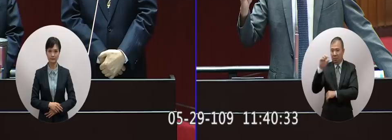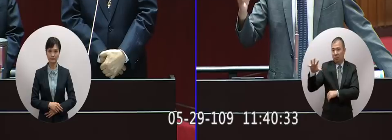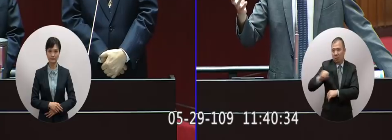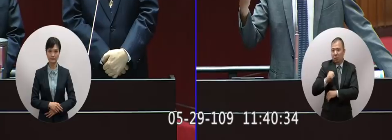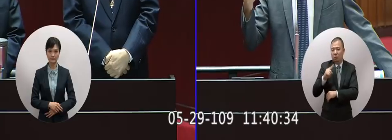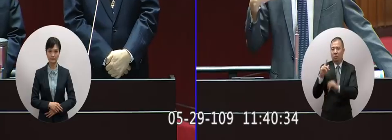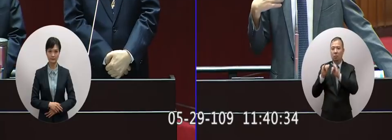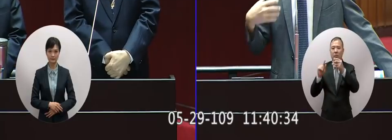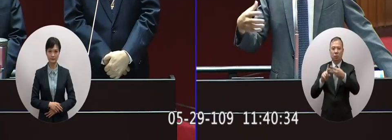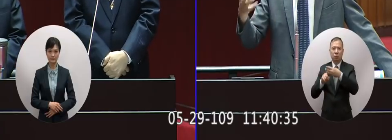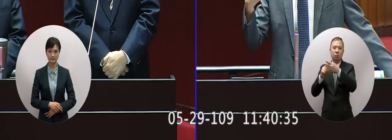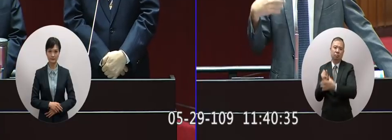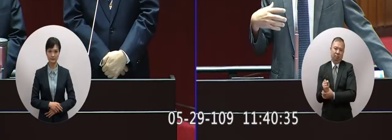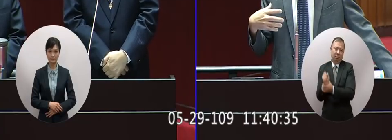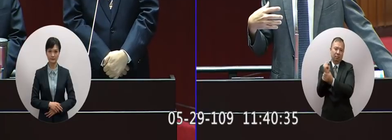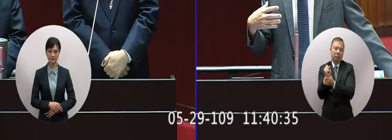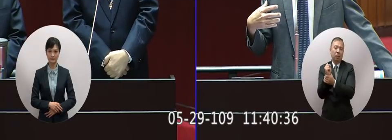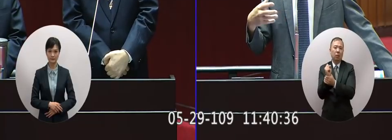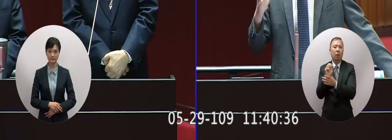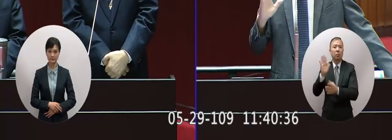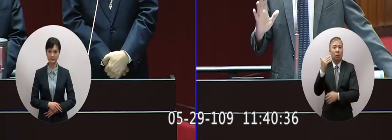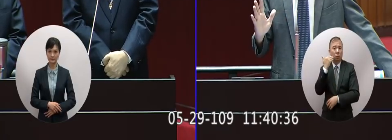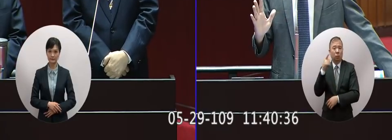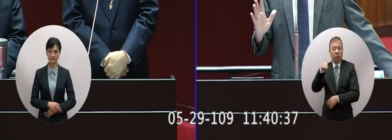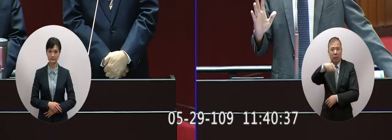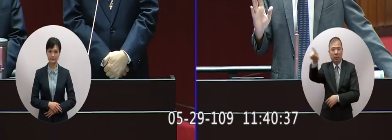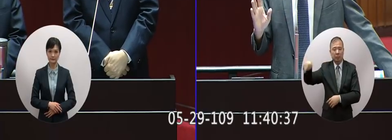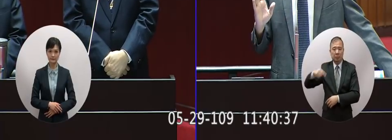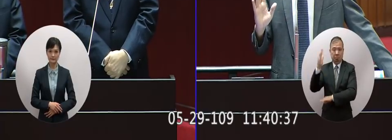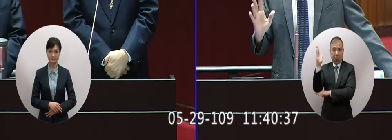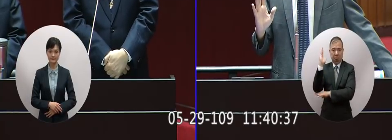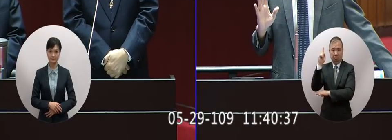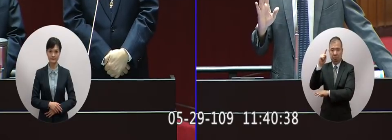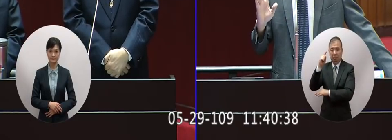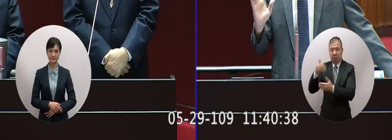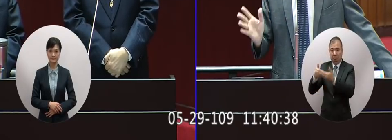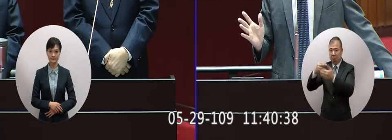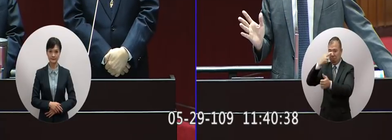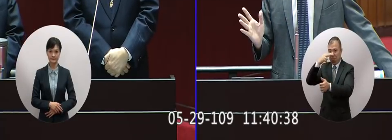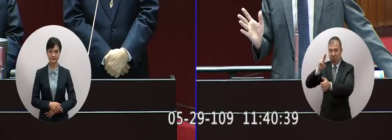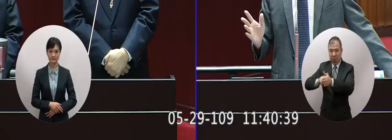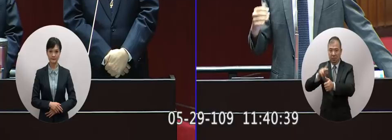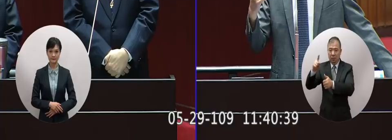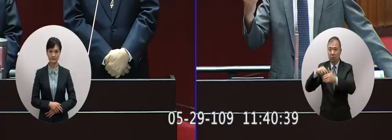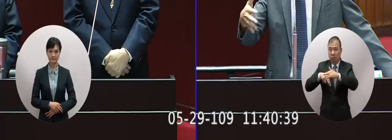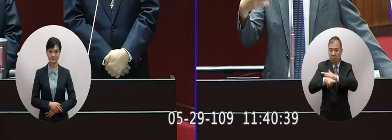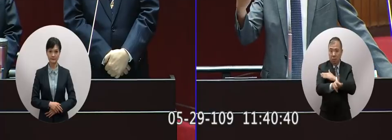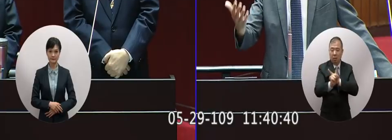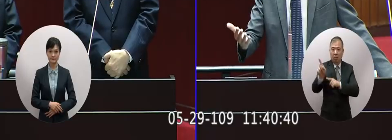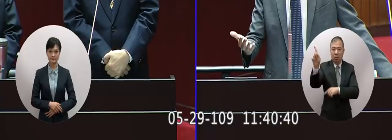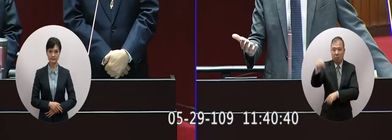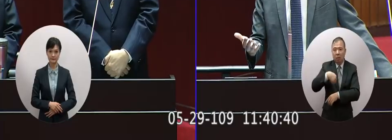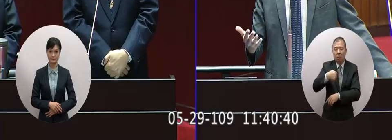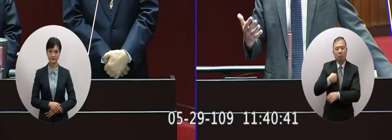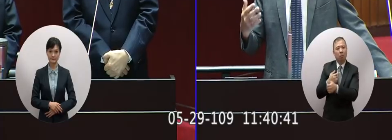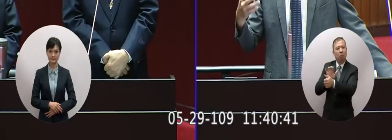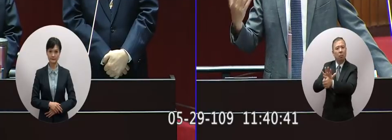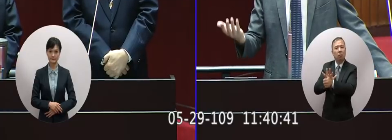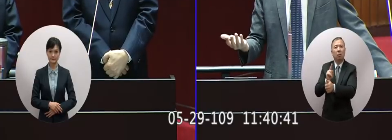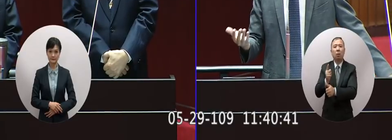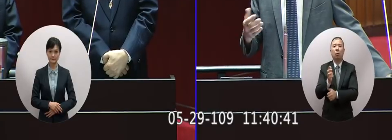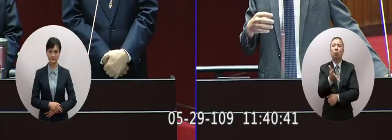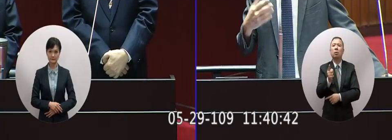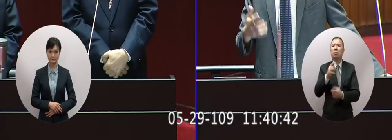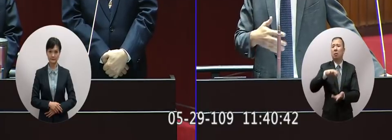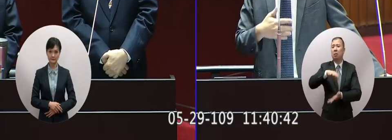说，在当他们有这个需求的时候，我们因为是专案，所以有时候这个都有时候会说不清楚。就为什么刚才举那两个例子，